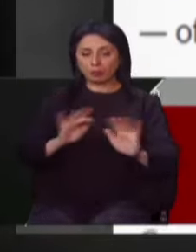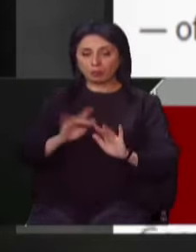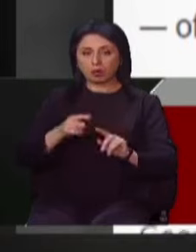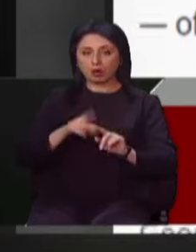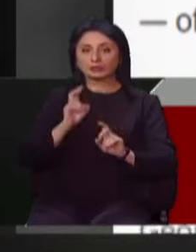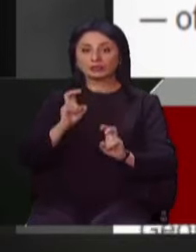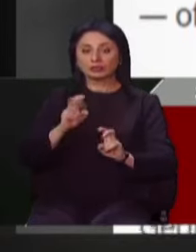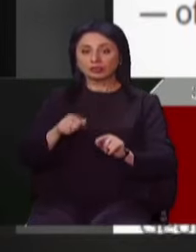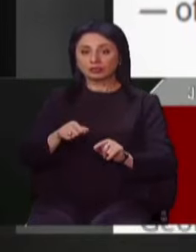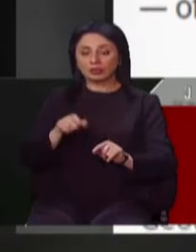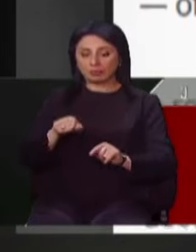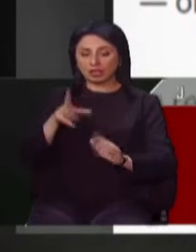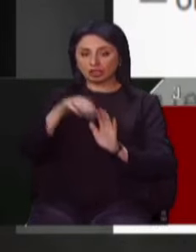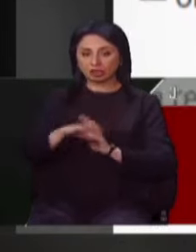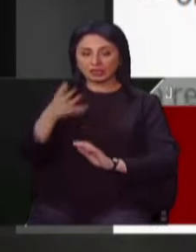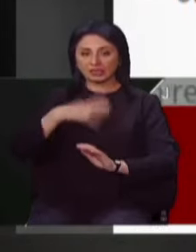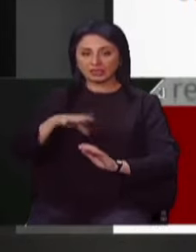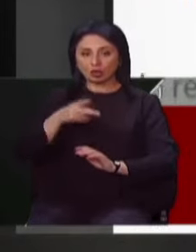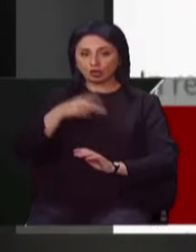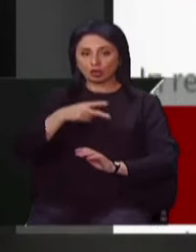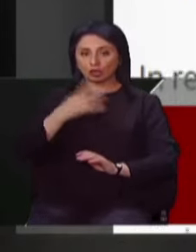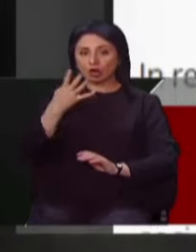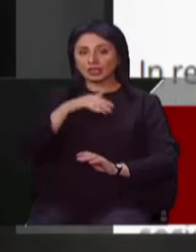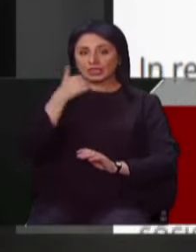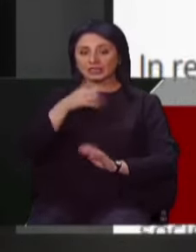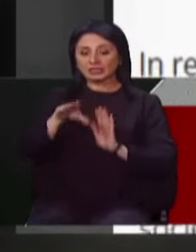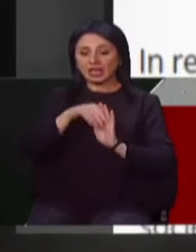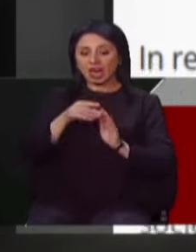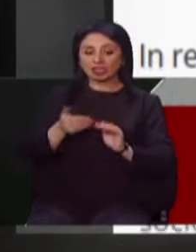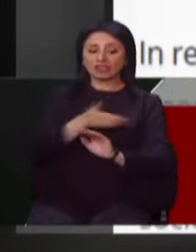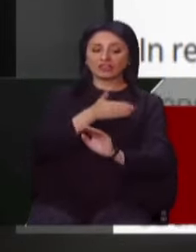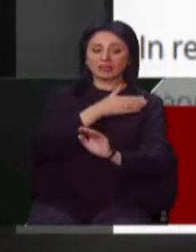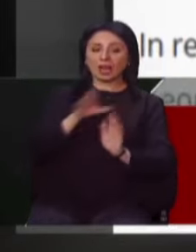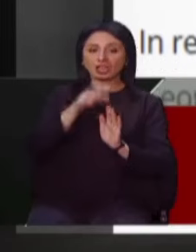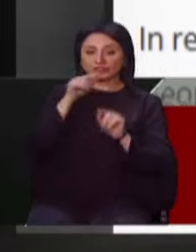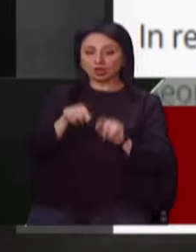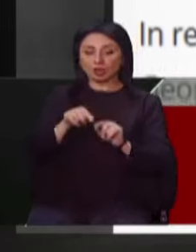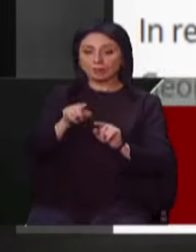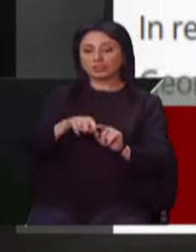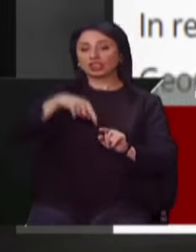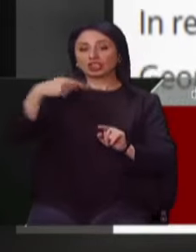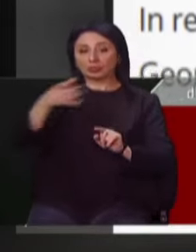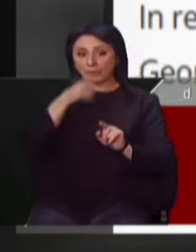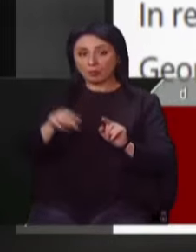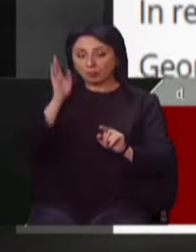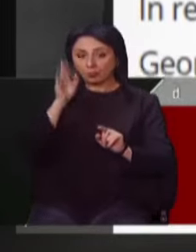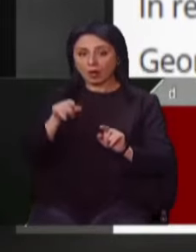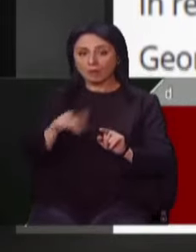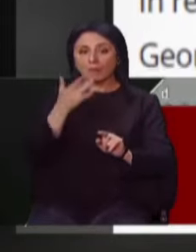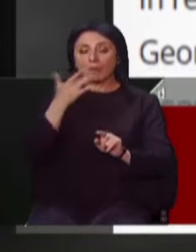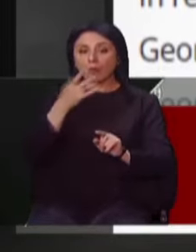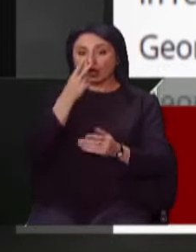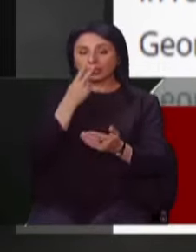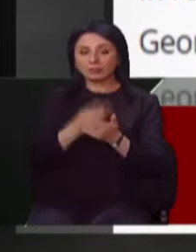ან ინსტიტუციებს, მათ შორის საქართველოს 2024 წლის არჩევნებამდე, არჩევნების დროს ან მის შემდეგ პერიოდში, ამ